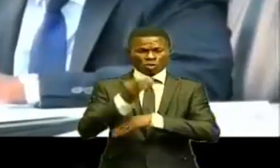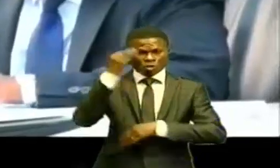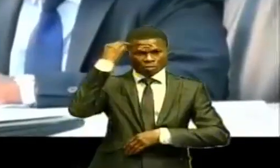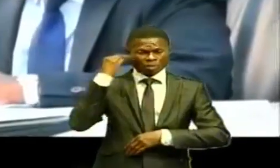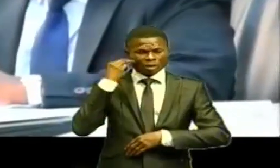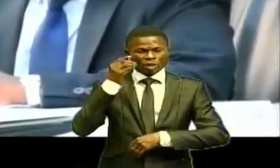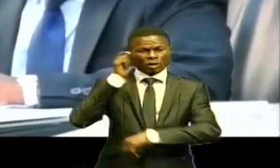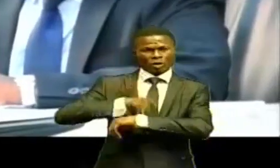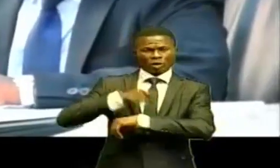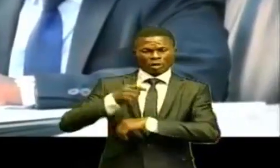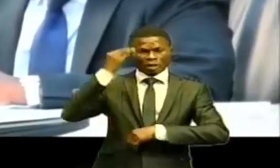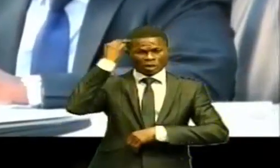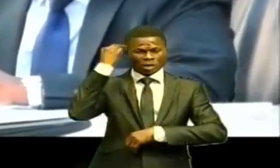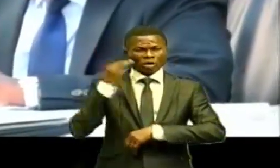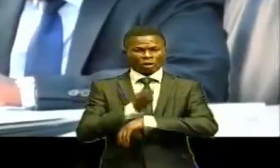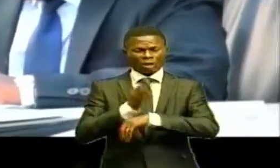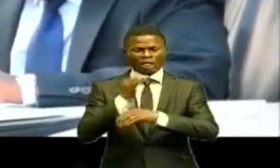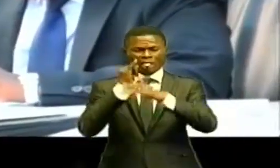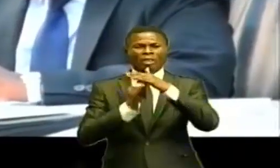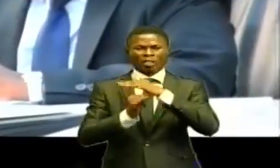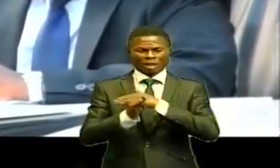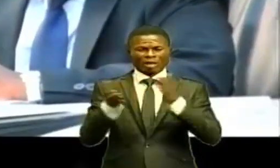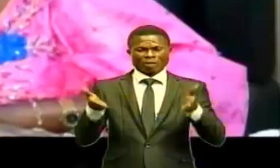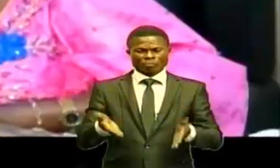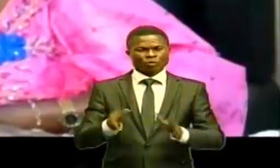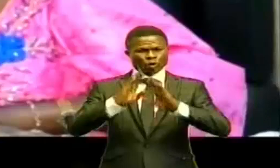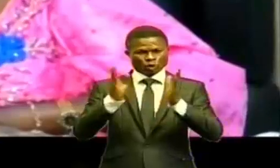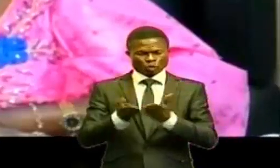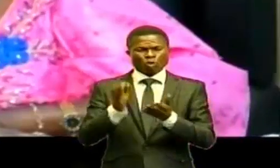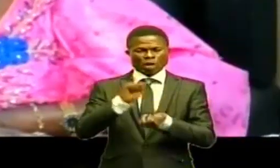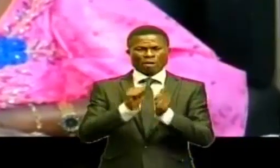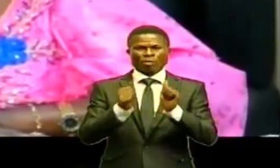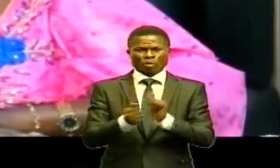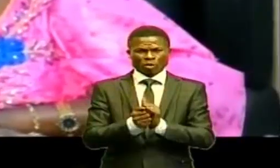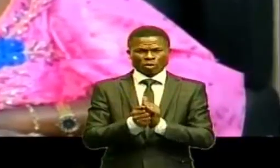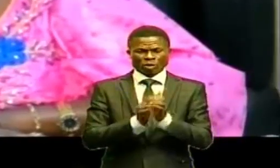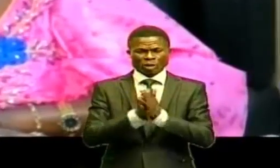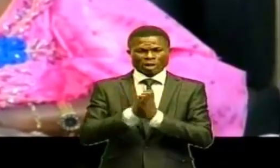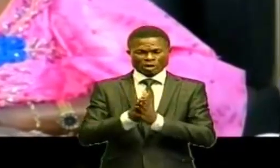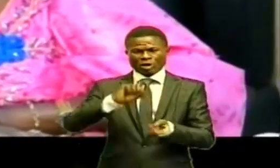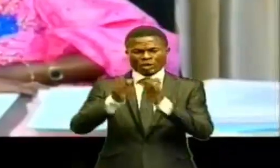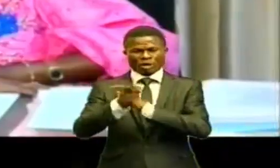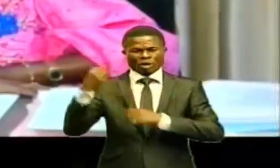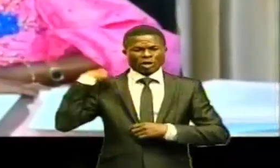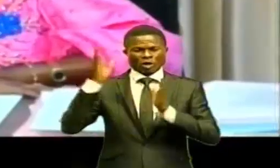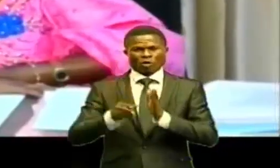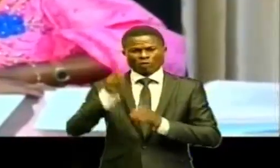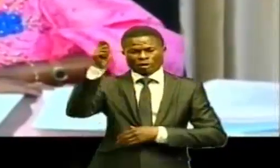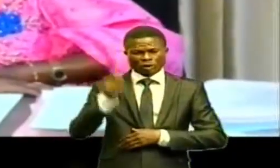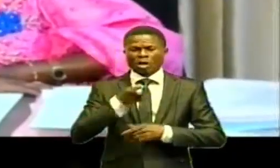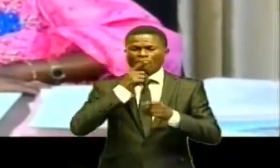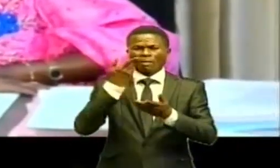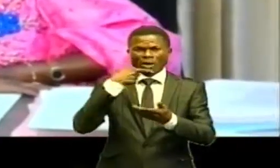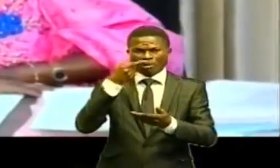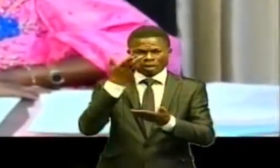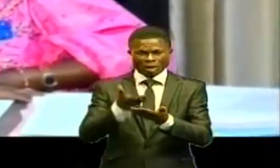la Justice et des conseillers du ministère de l'Intérieur. Toutes les questions liées à l'état de siège ont été abordées. Il